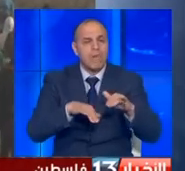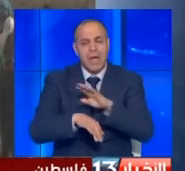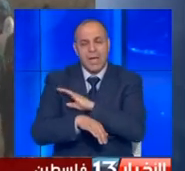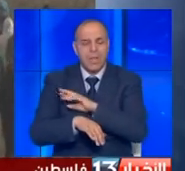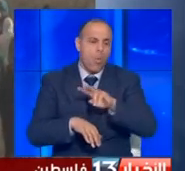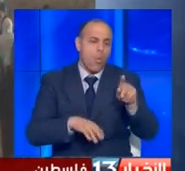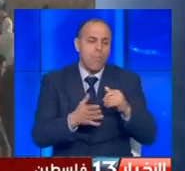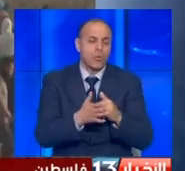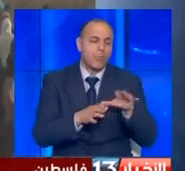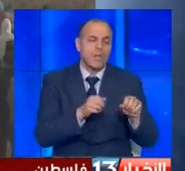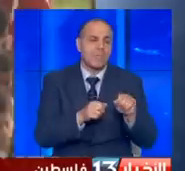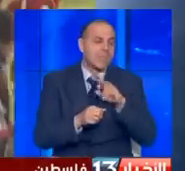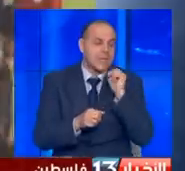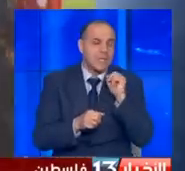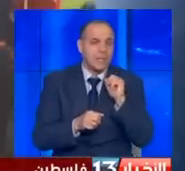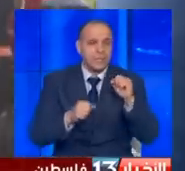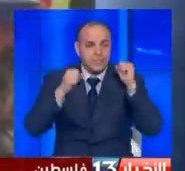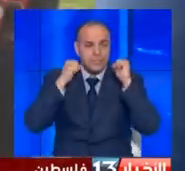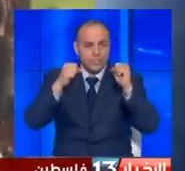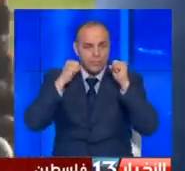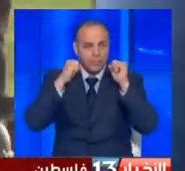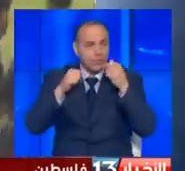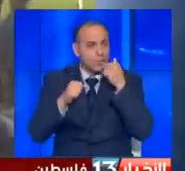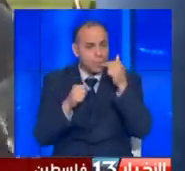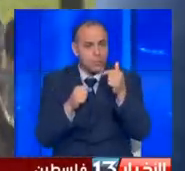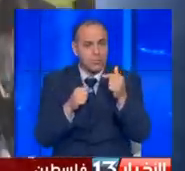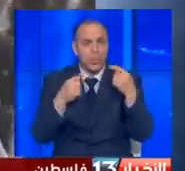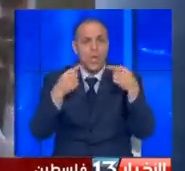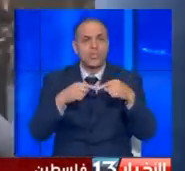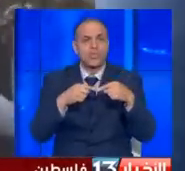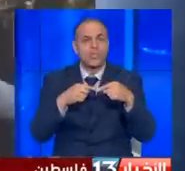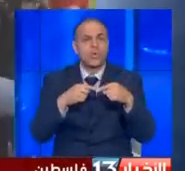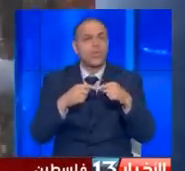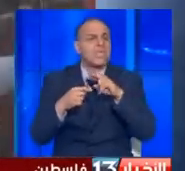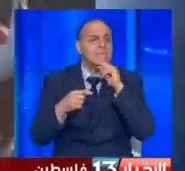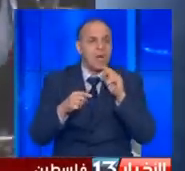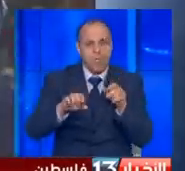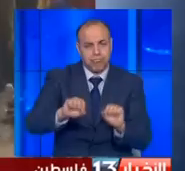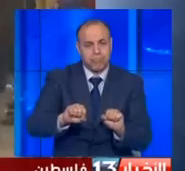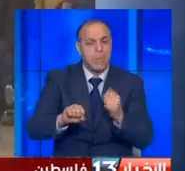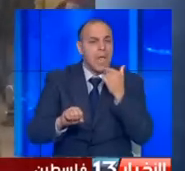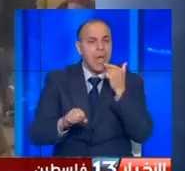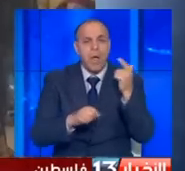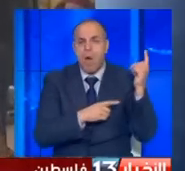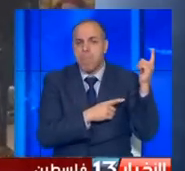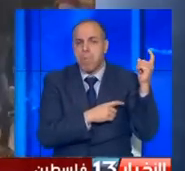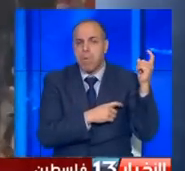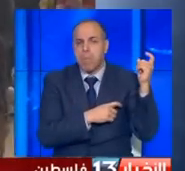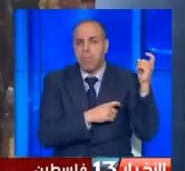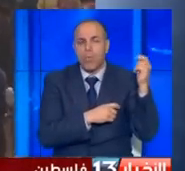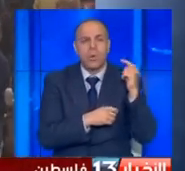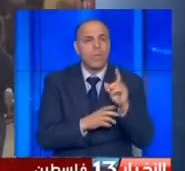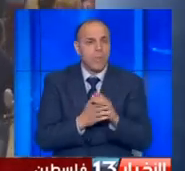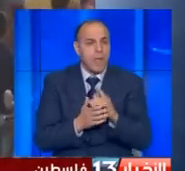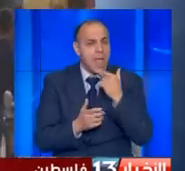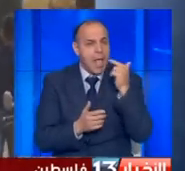الغربيه المحتله في مظاهرات عارمه واجهتها اله القمع الاسرائيلي باطلاق وابل من الرصاص الحي